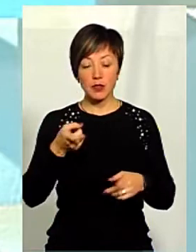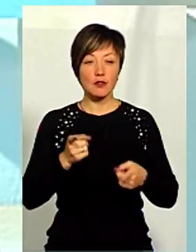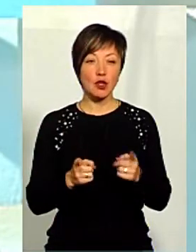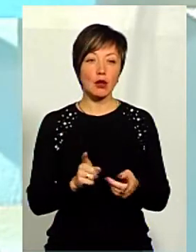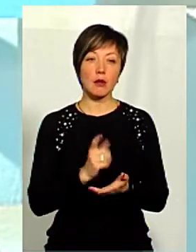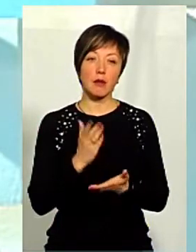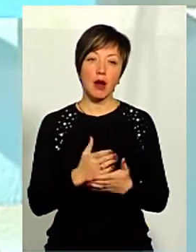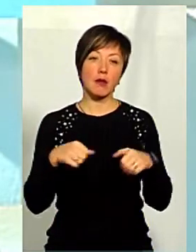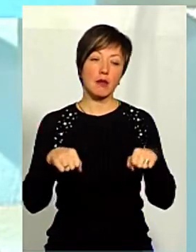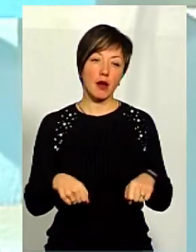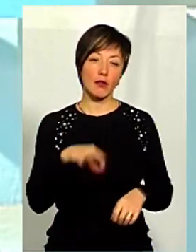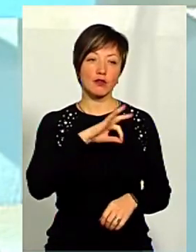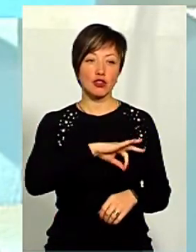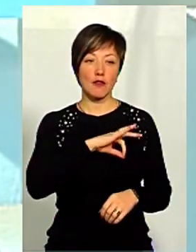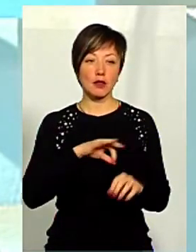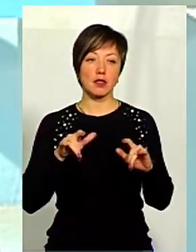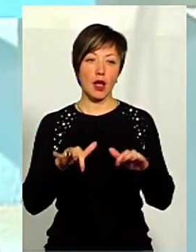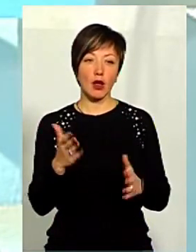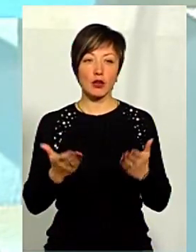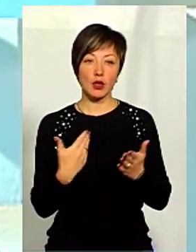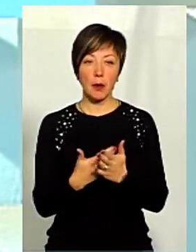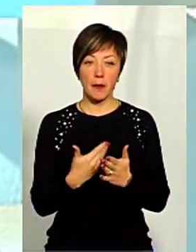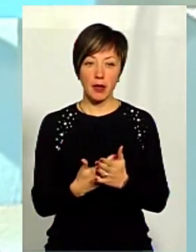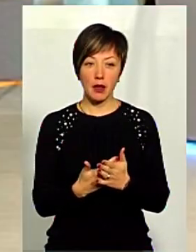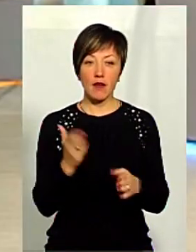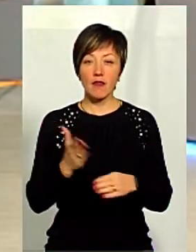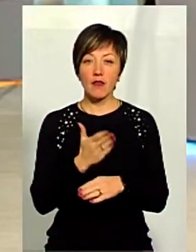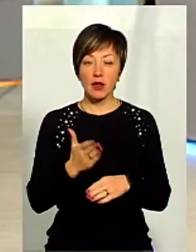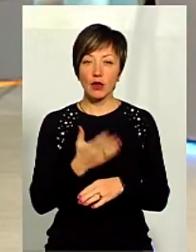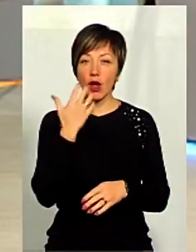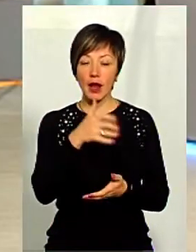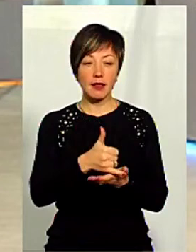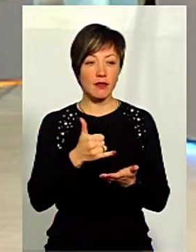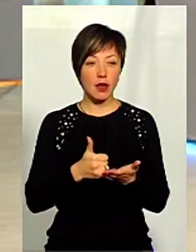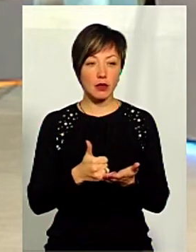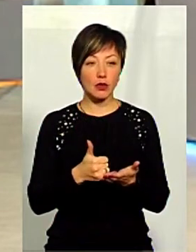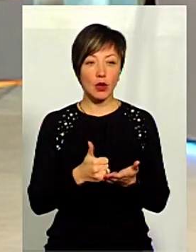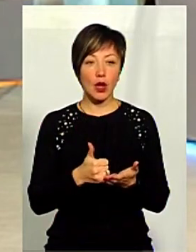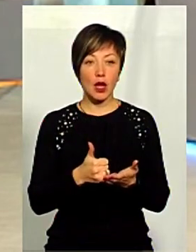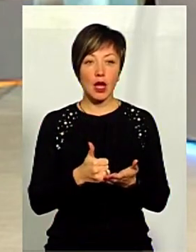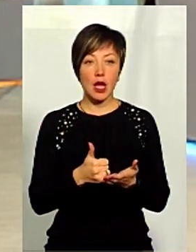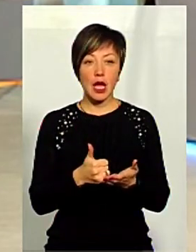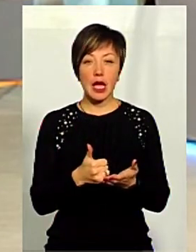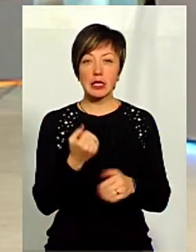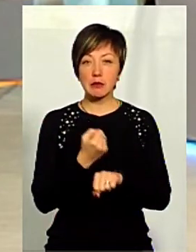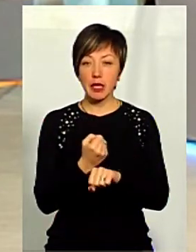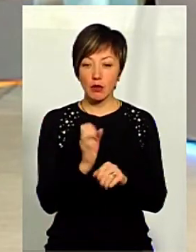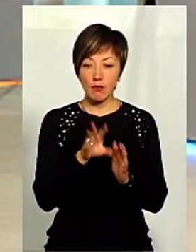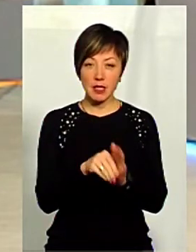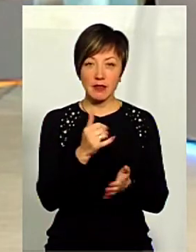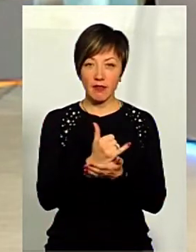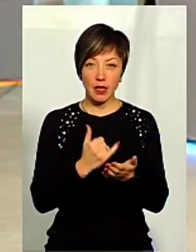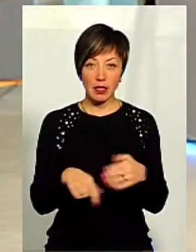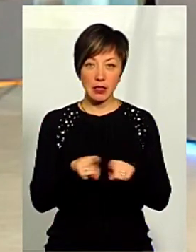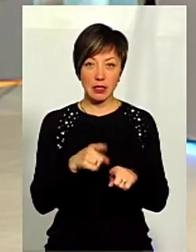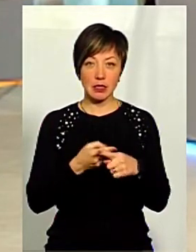звичайно, має право до них вживати заходи. Якщо, наприклад, для виготовлення глінтвейну вживаються спиртомісні, наприклад, вина, це